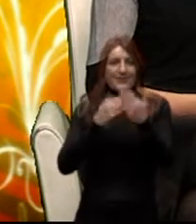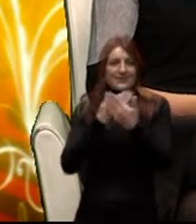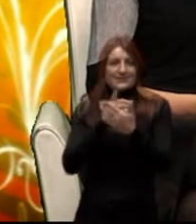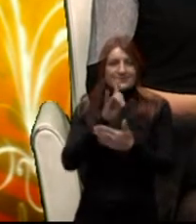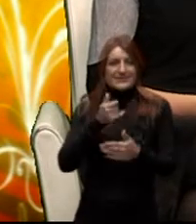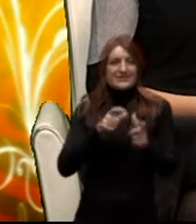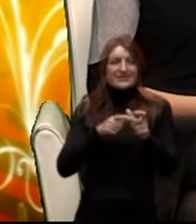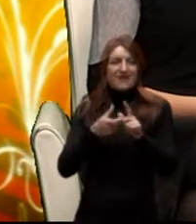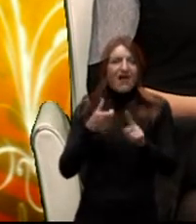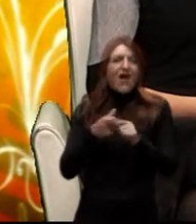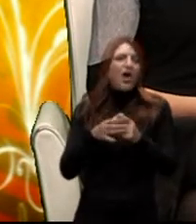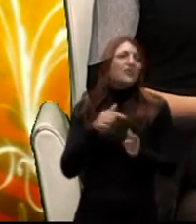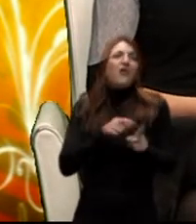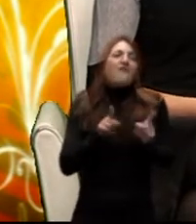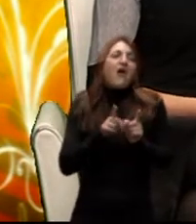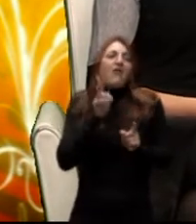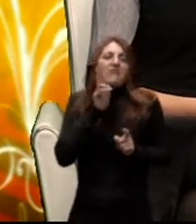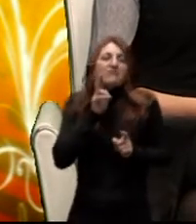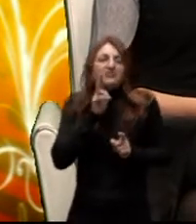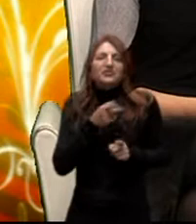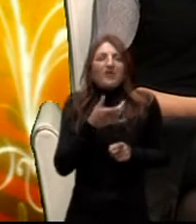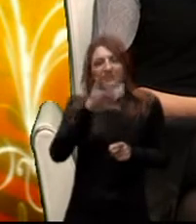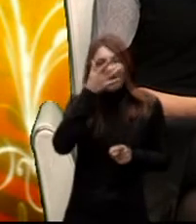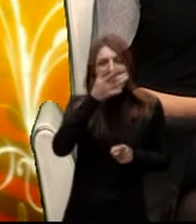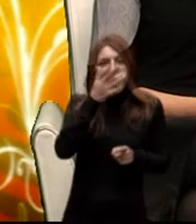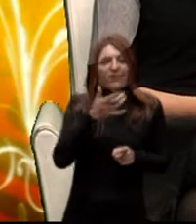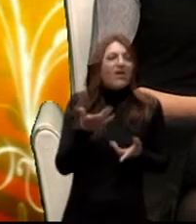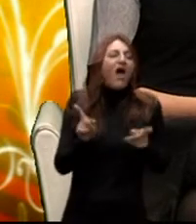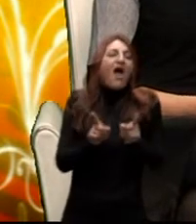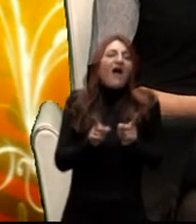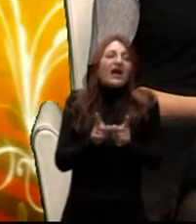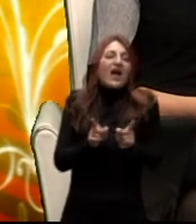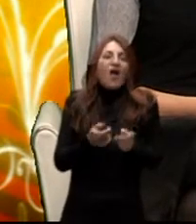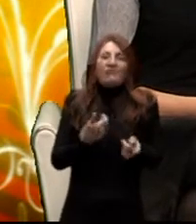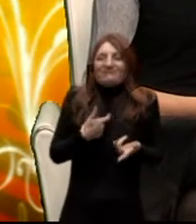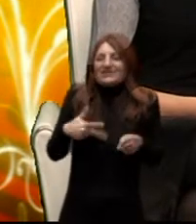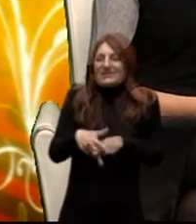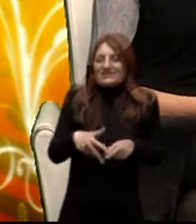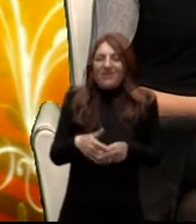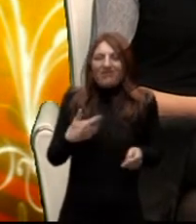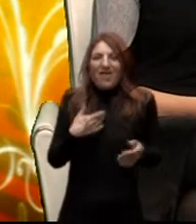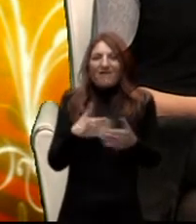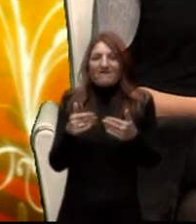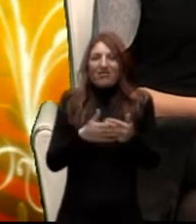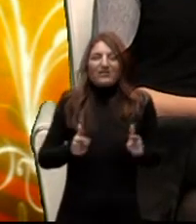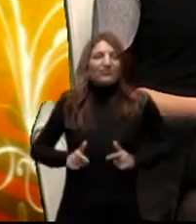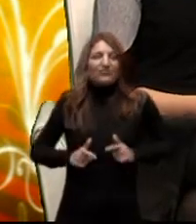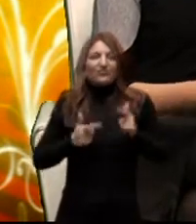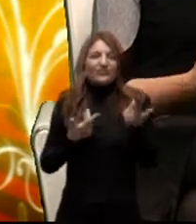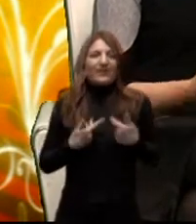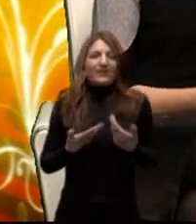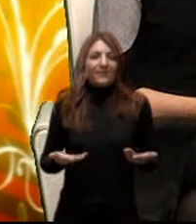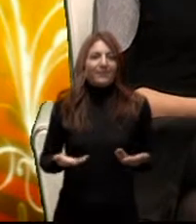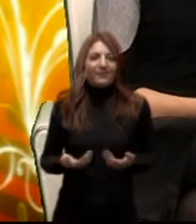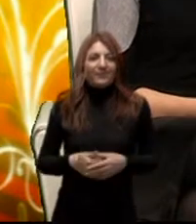glavobolja koja nema iza sebe neku veću patologiju, nego jednostavno glavobolja koja narušava kvalitetu života i